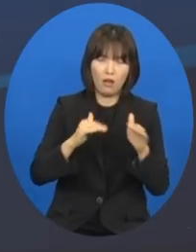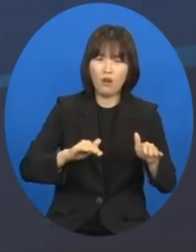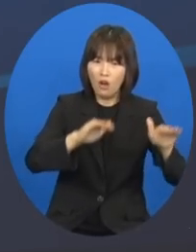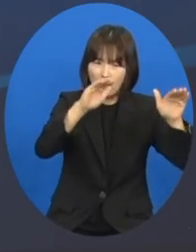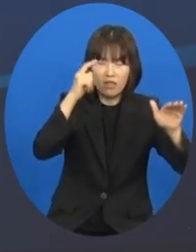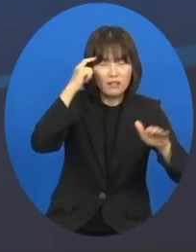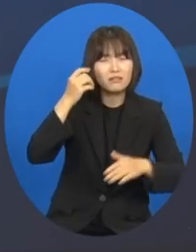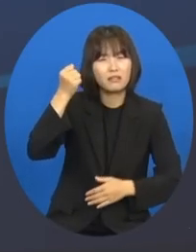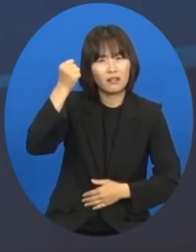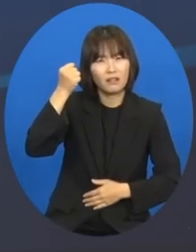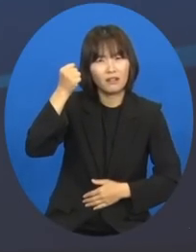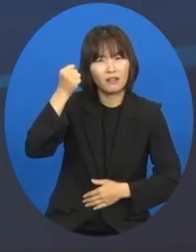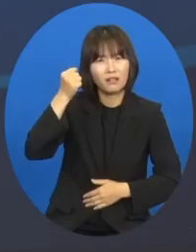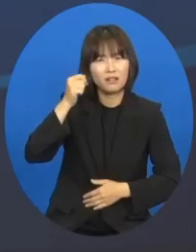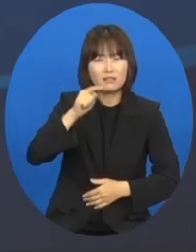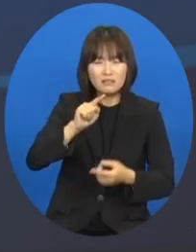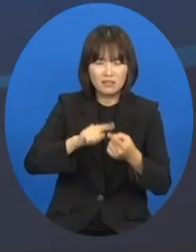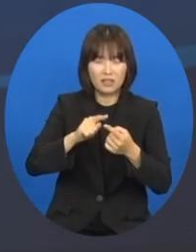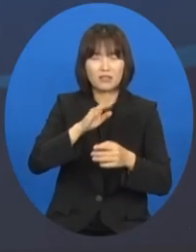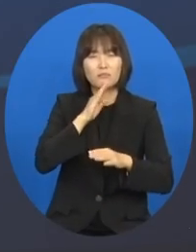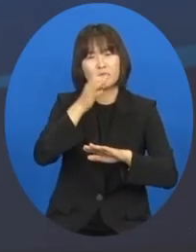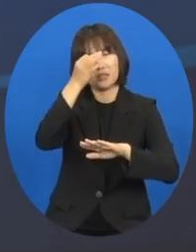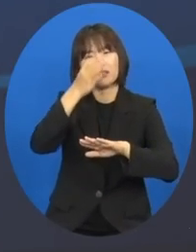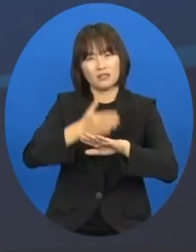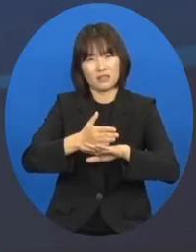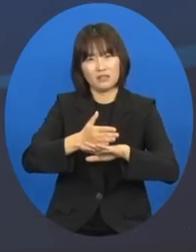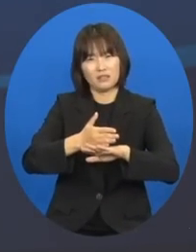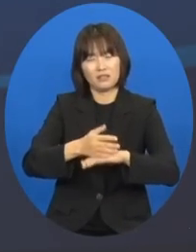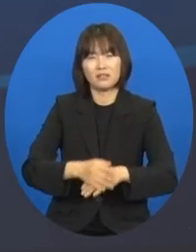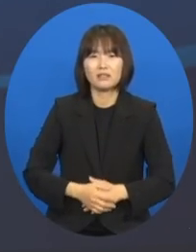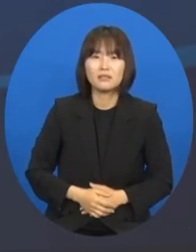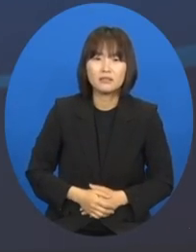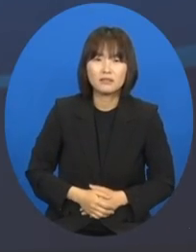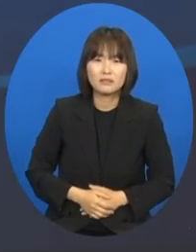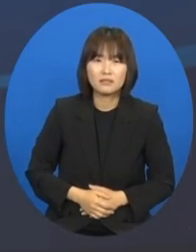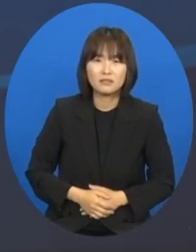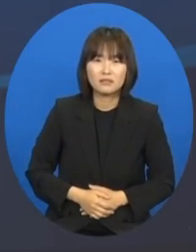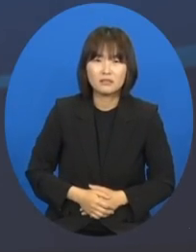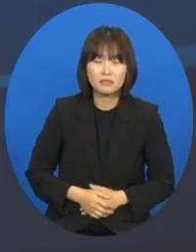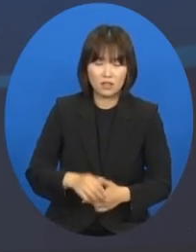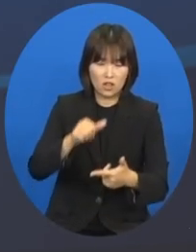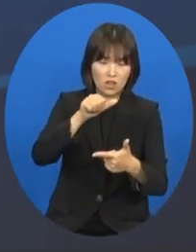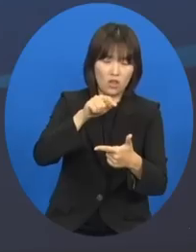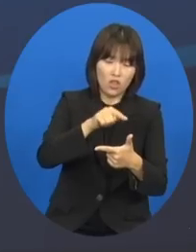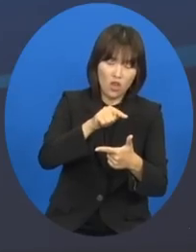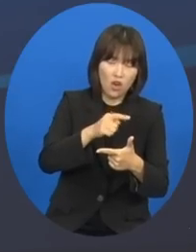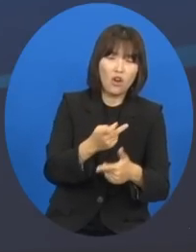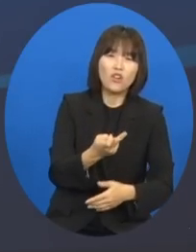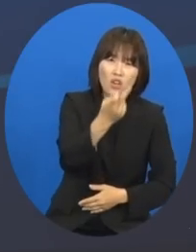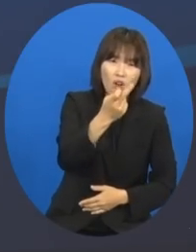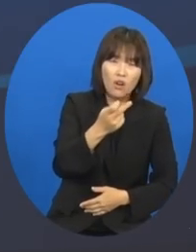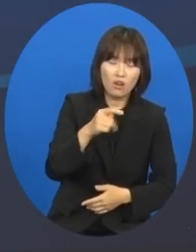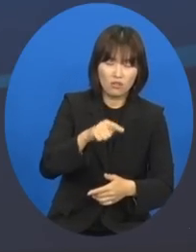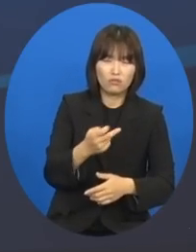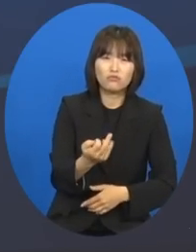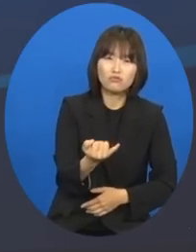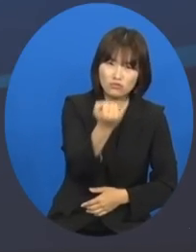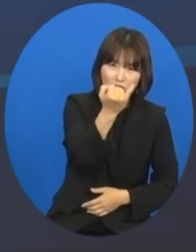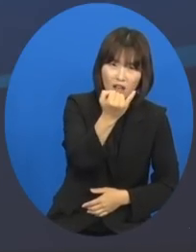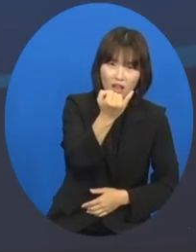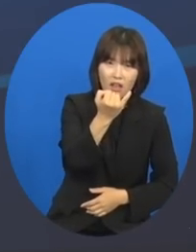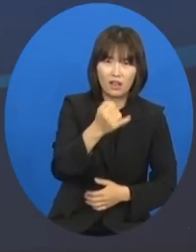그게 너무 미안하더라고요 걔도 어린애였는데 너가 형인데 너가 누나인데 너가 언젠데